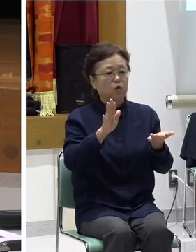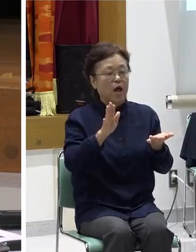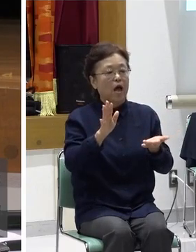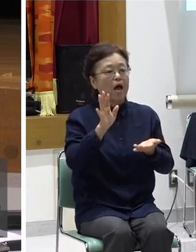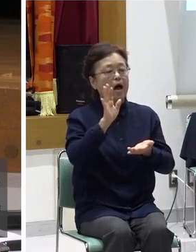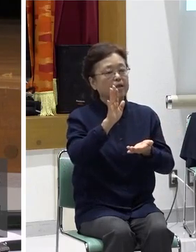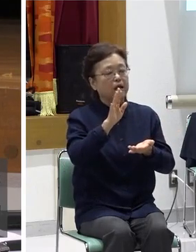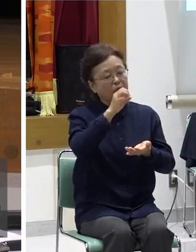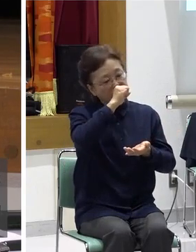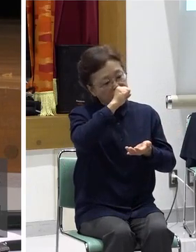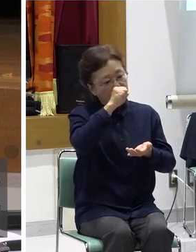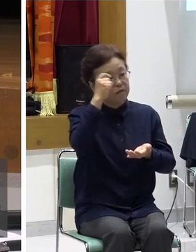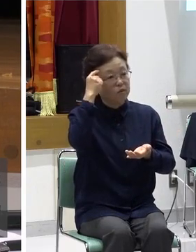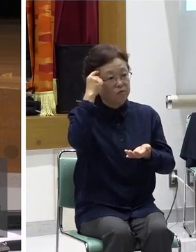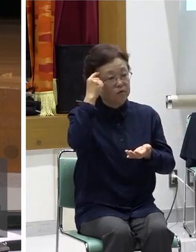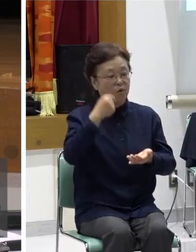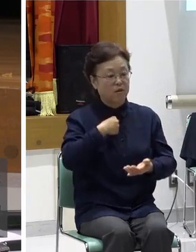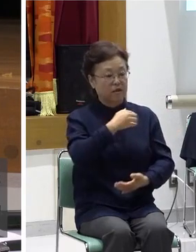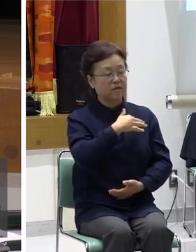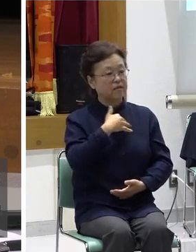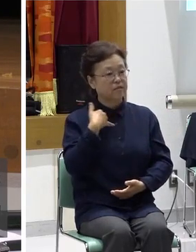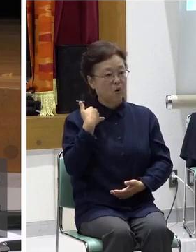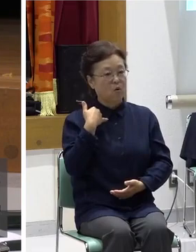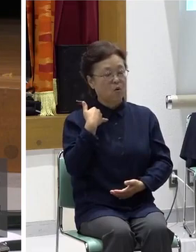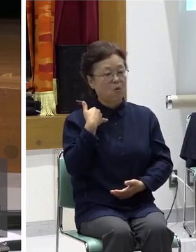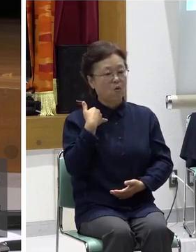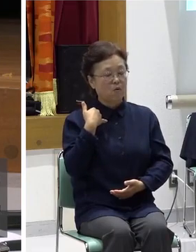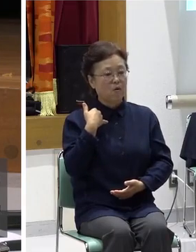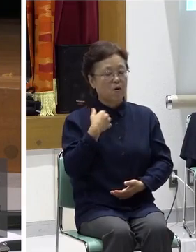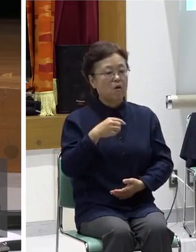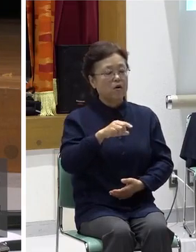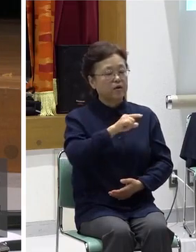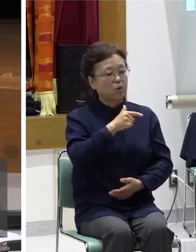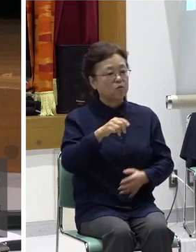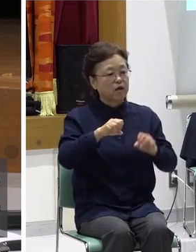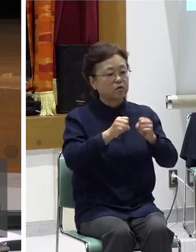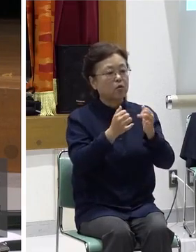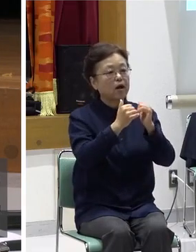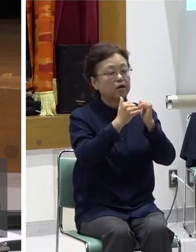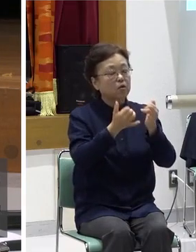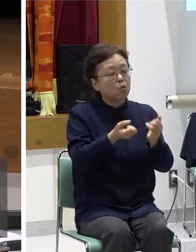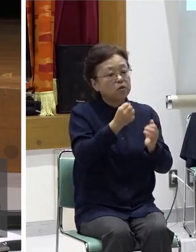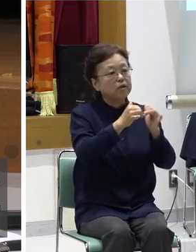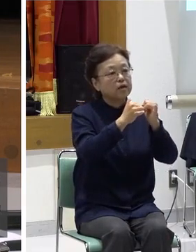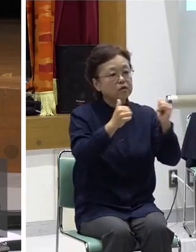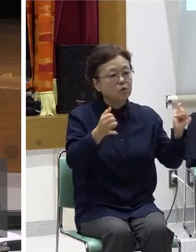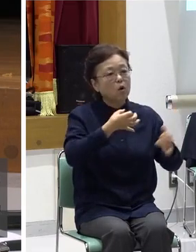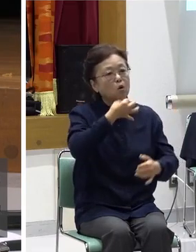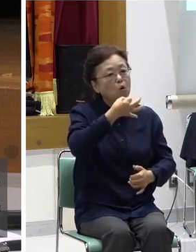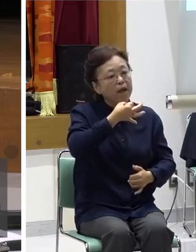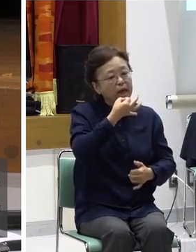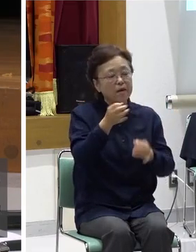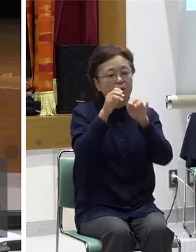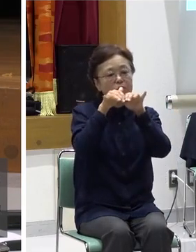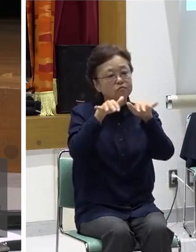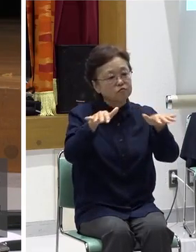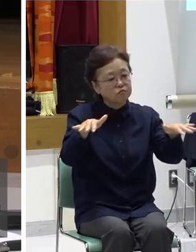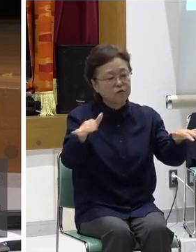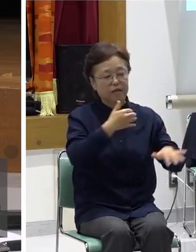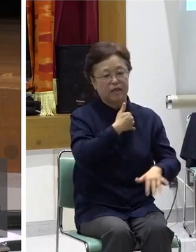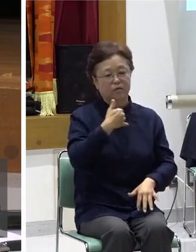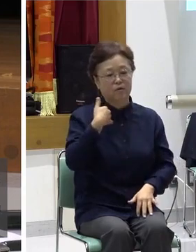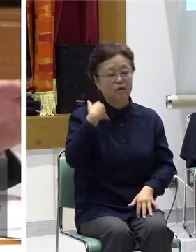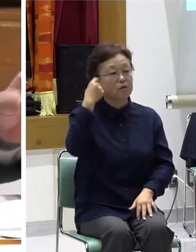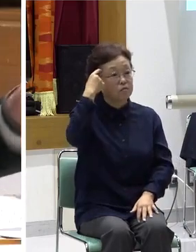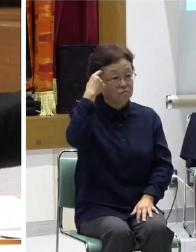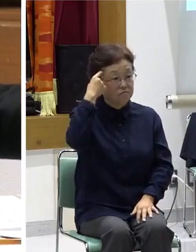ただけると私たちもすごくそういった方々の声反映させられるかなと思っております。